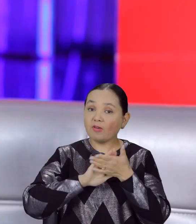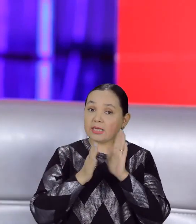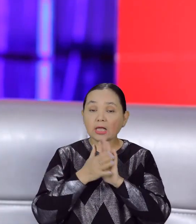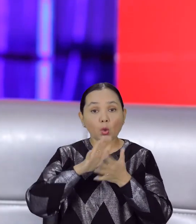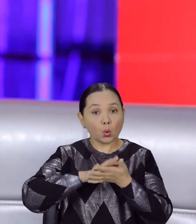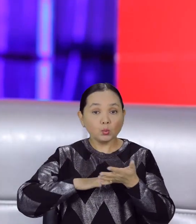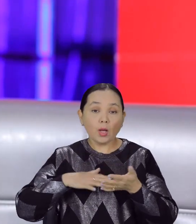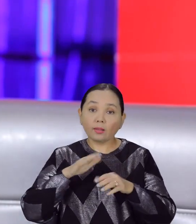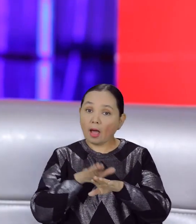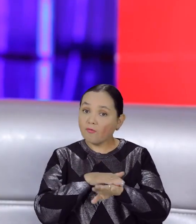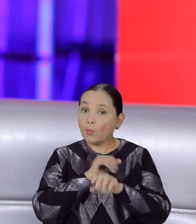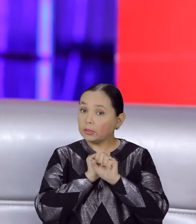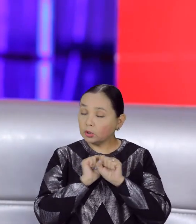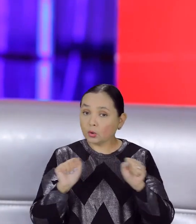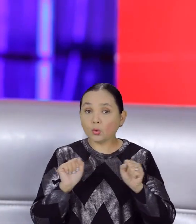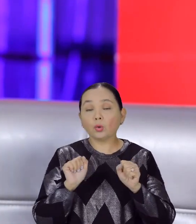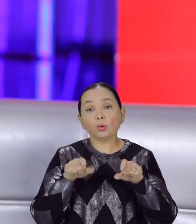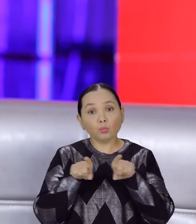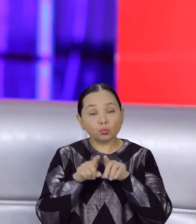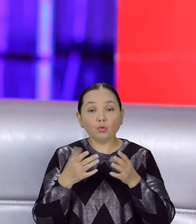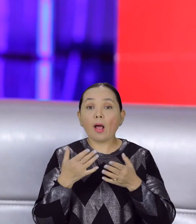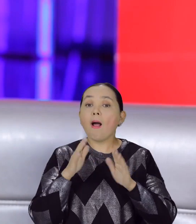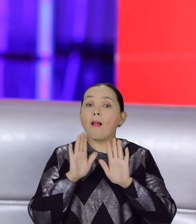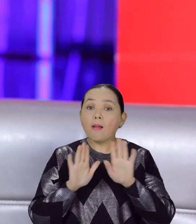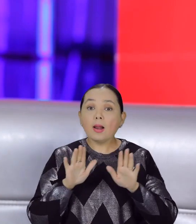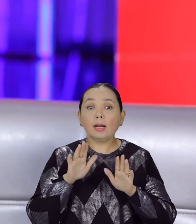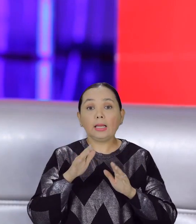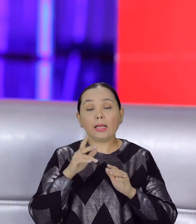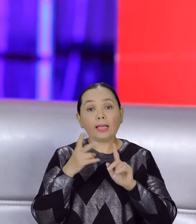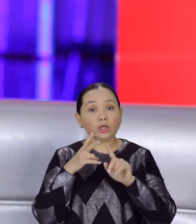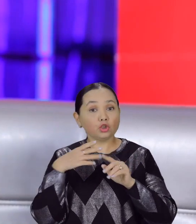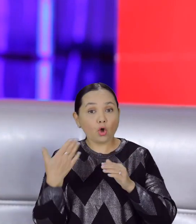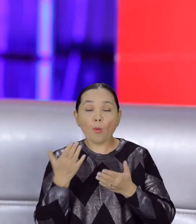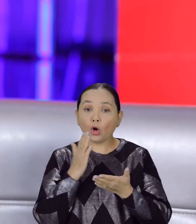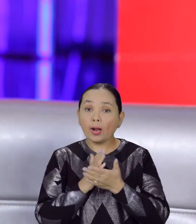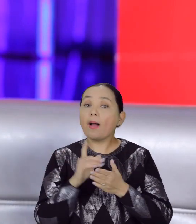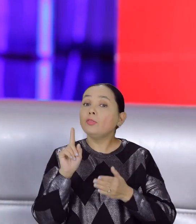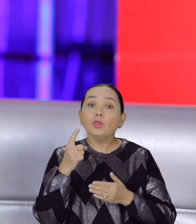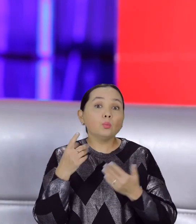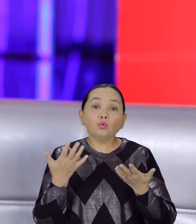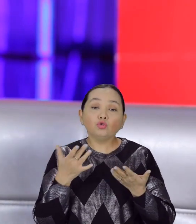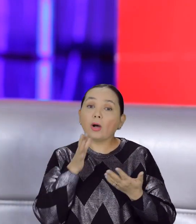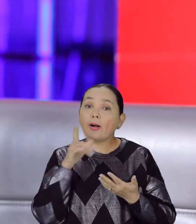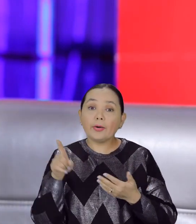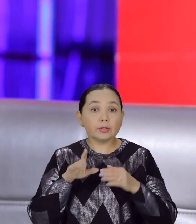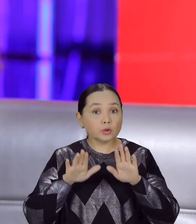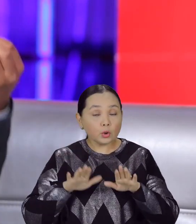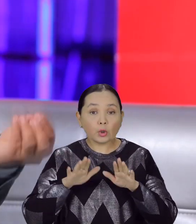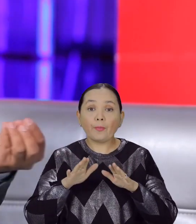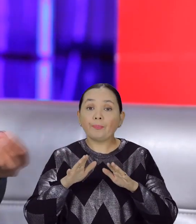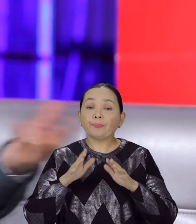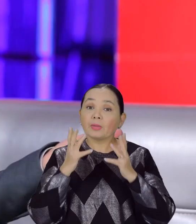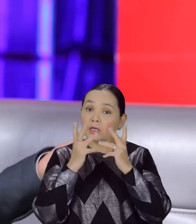uzoqqacha davom etishi mumkin. Deyishyapti, lekin masalaning ikkinchi tomoni bor. Nima uchun haligacha joylarda